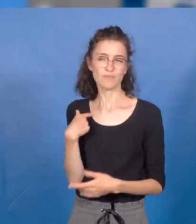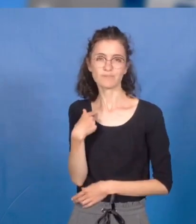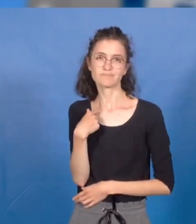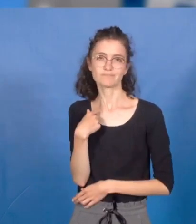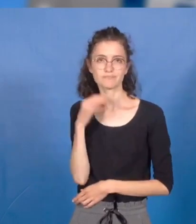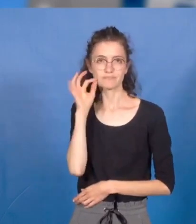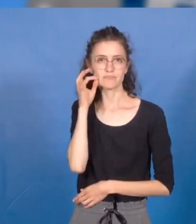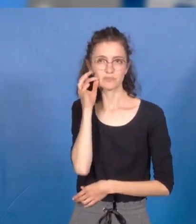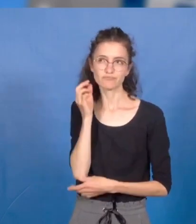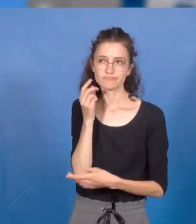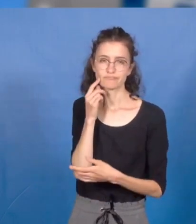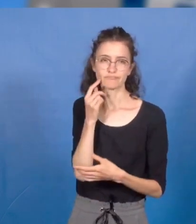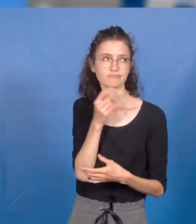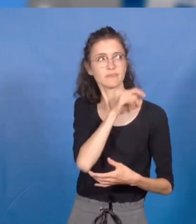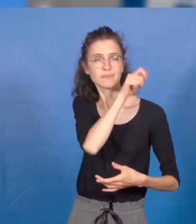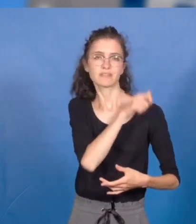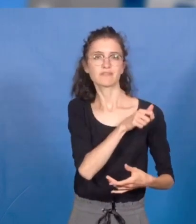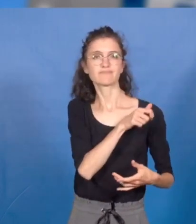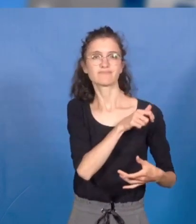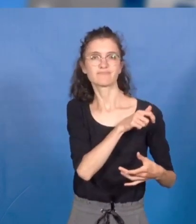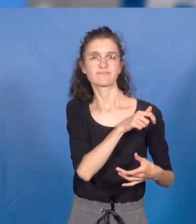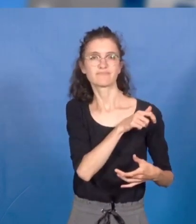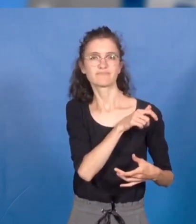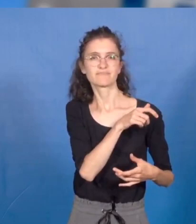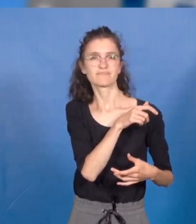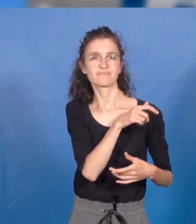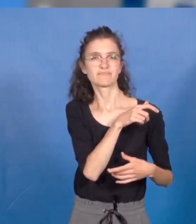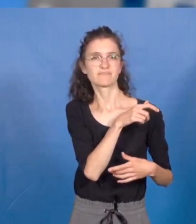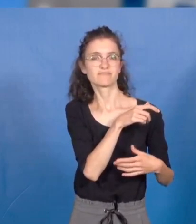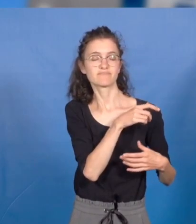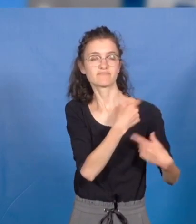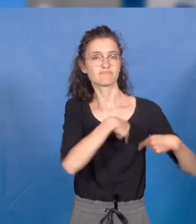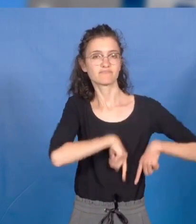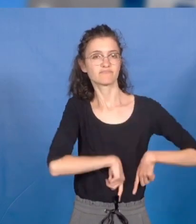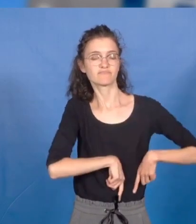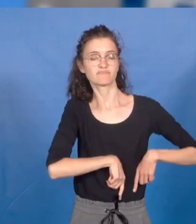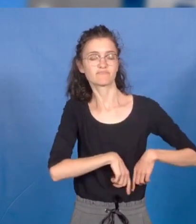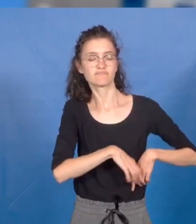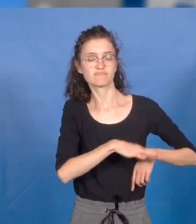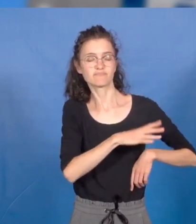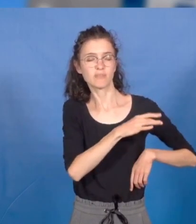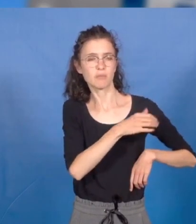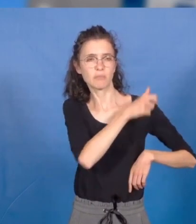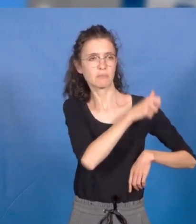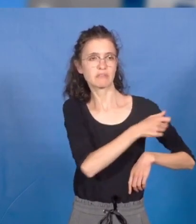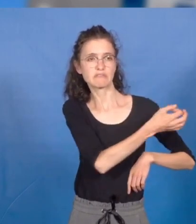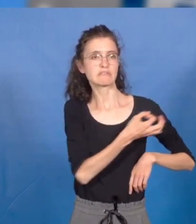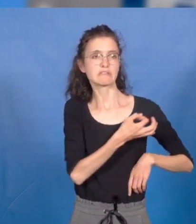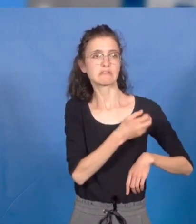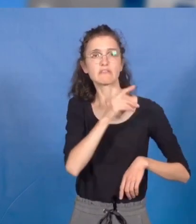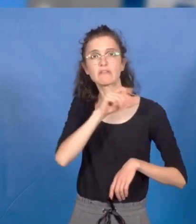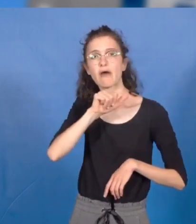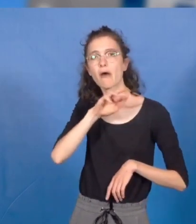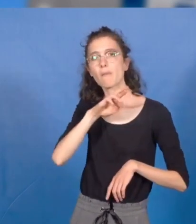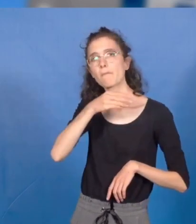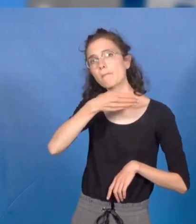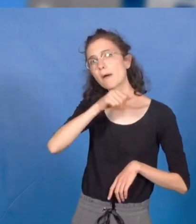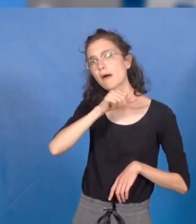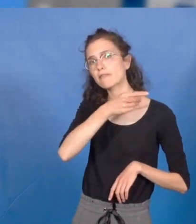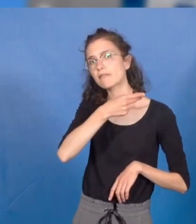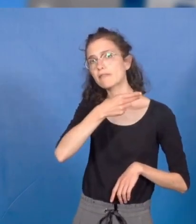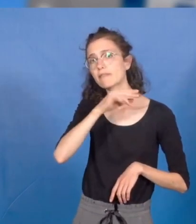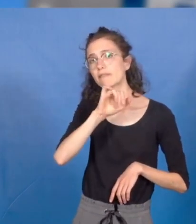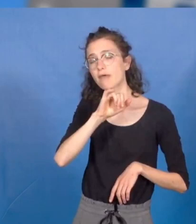qui n'est pas le plus modéré d'entre nous sur les questions de sécurité, qui a déclaré devant le Sénat en octobre dernier, à propos de la